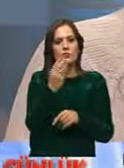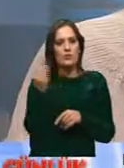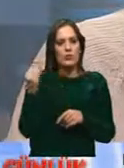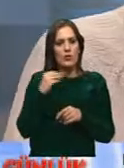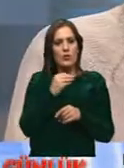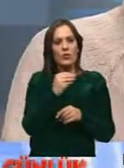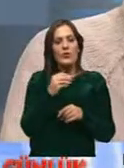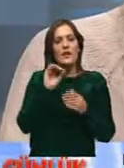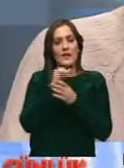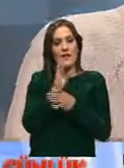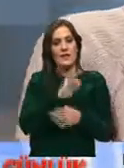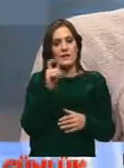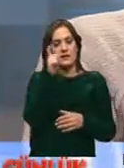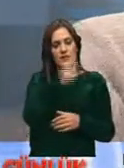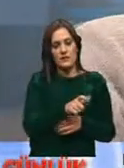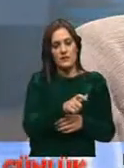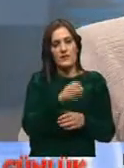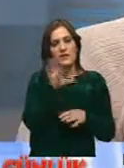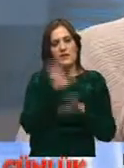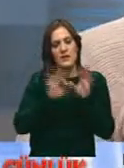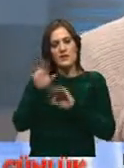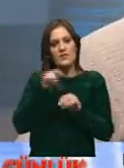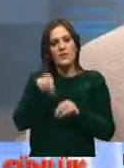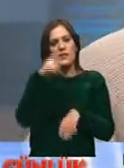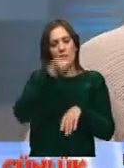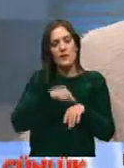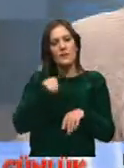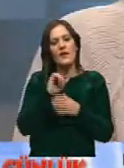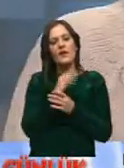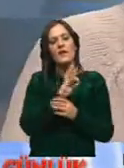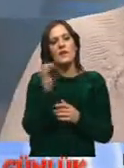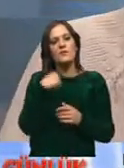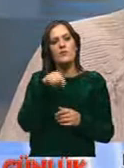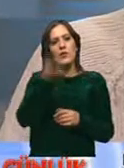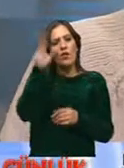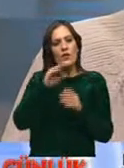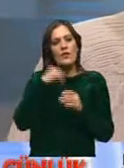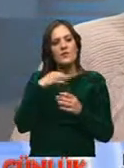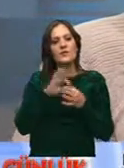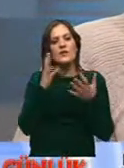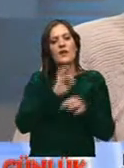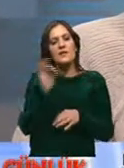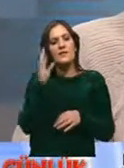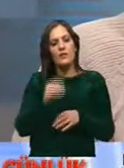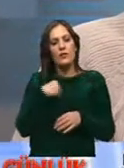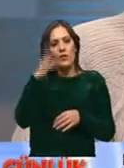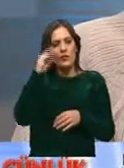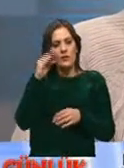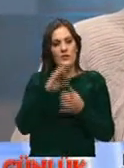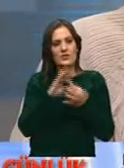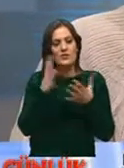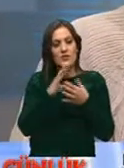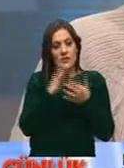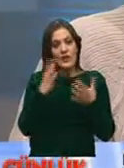var. Maalesef yeteneksiz. Ve buna seçilmiş, inandırılıyoruz değil mi? Ben yeteneksizim. Tam öğrenilmiş çaresizlik oluyor o noktada. Öğrenilmiş çaresizlik.